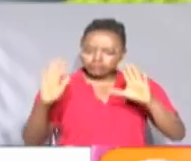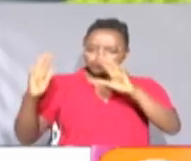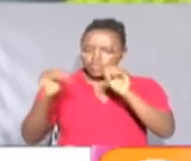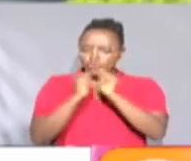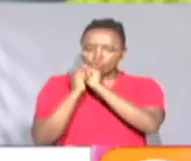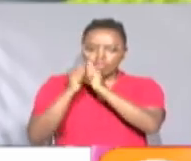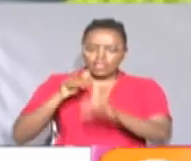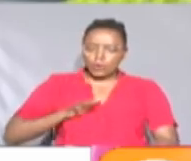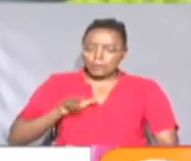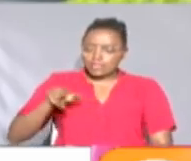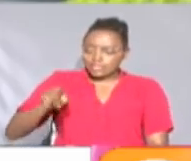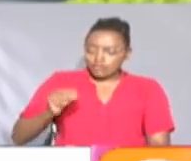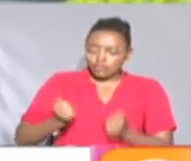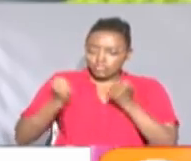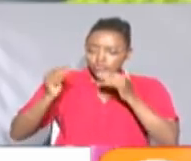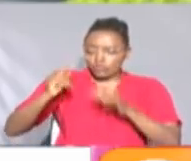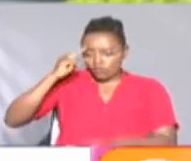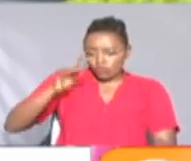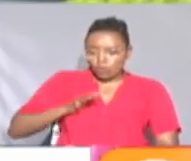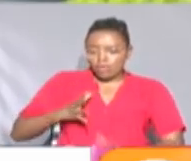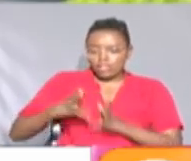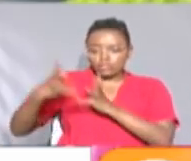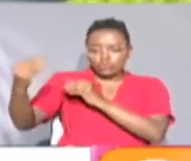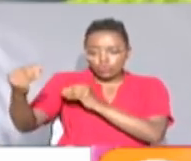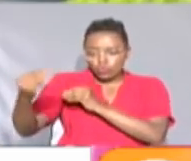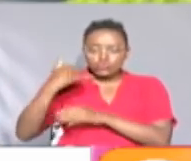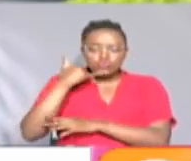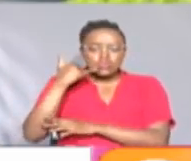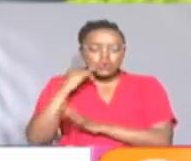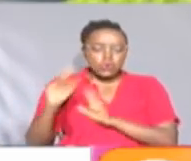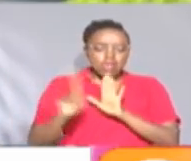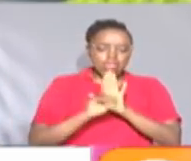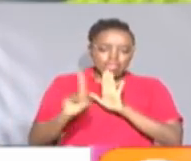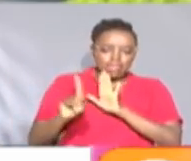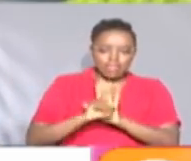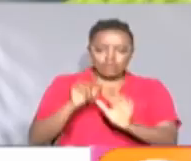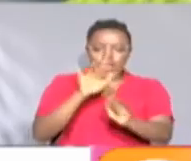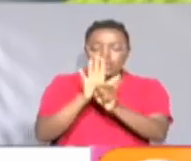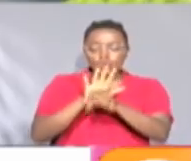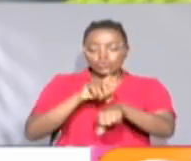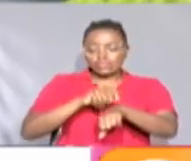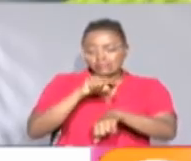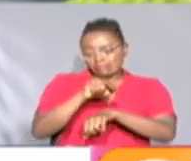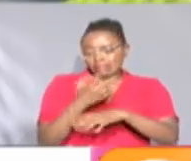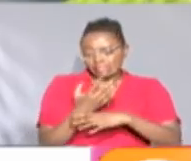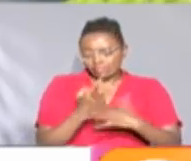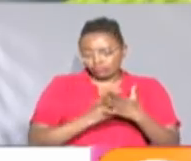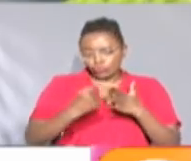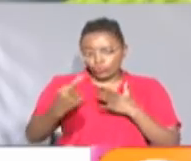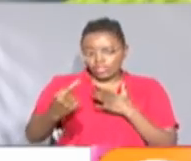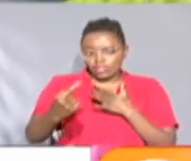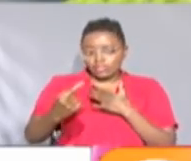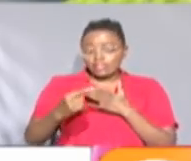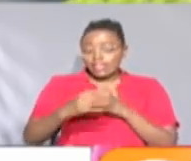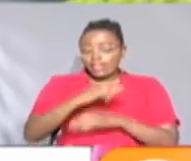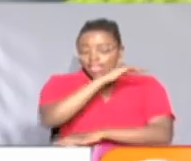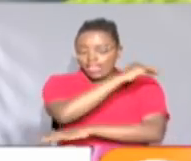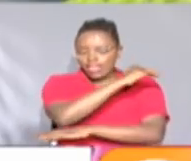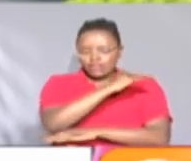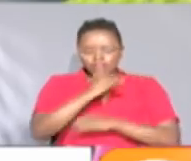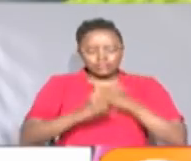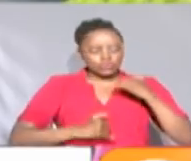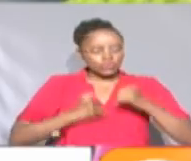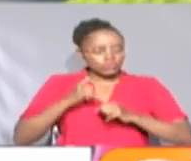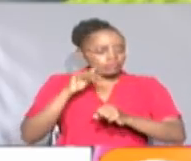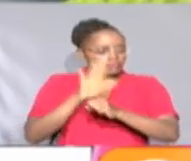waki, yeye akiwa driver ya mama kwenda Nakuru na kurudi mara mingi sana wiki hiyo. Na jioni hiyo alikuwa na furaha